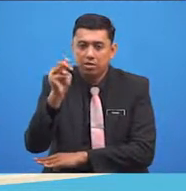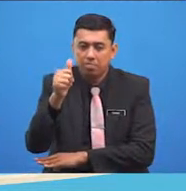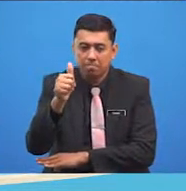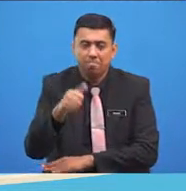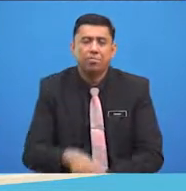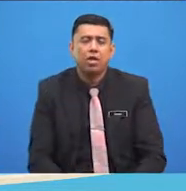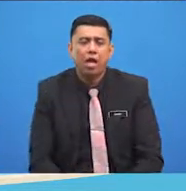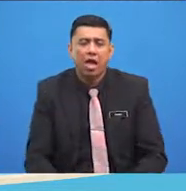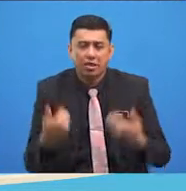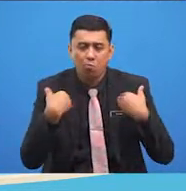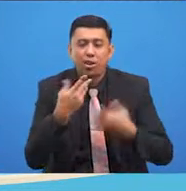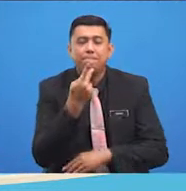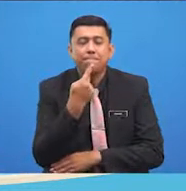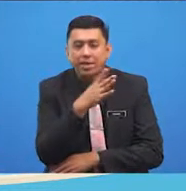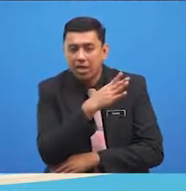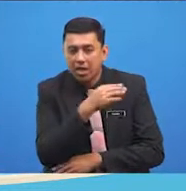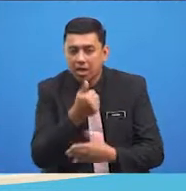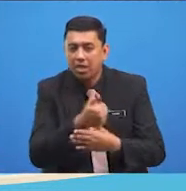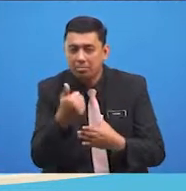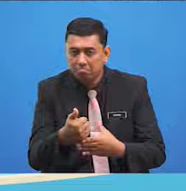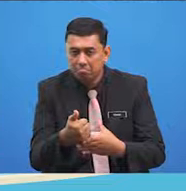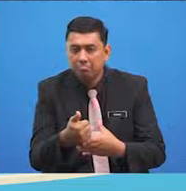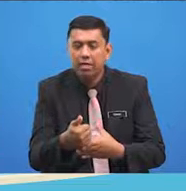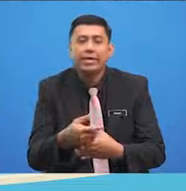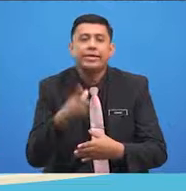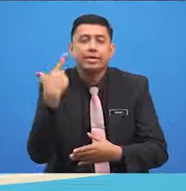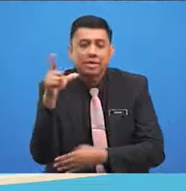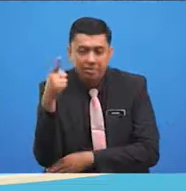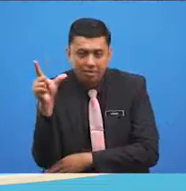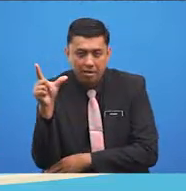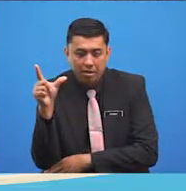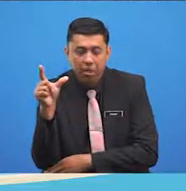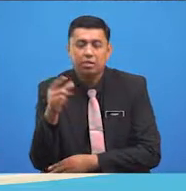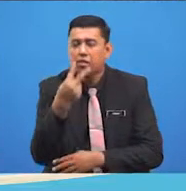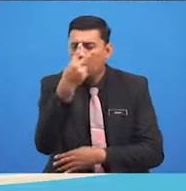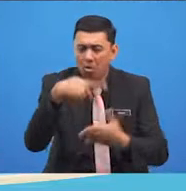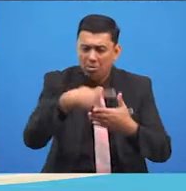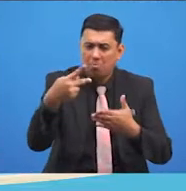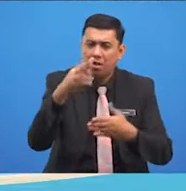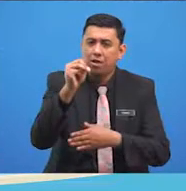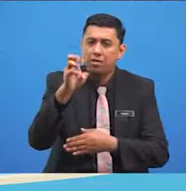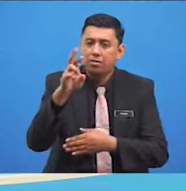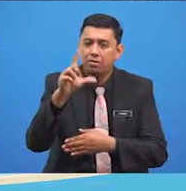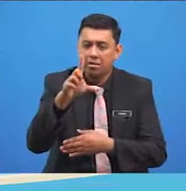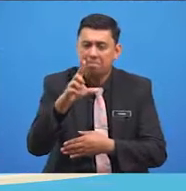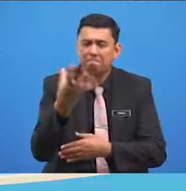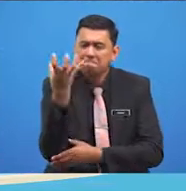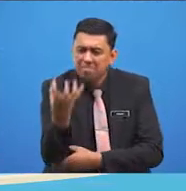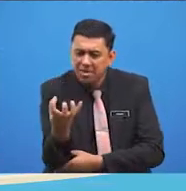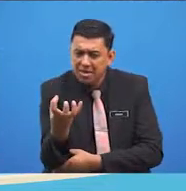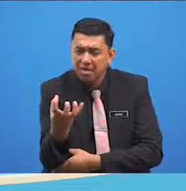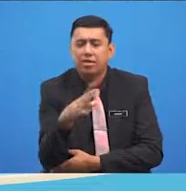jambu hingga kelabu bergantung kandungan kimia dan mineralnya. Batu granit strukturnya keras